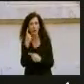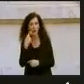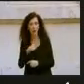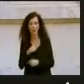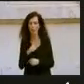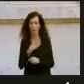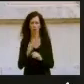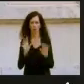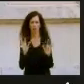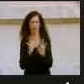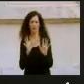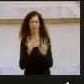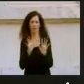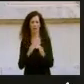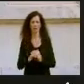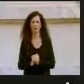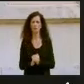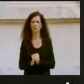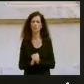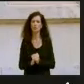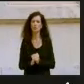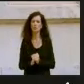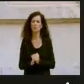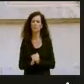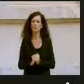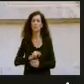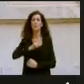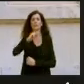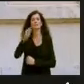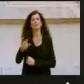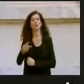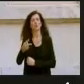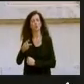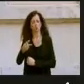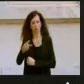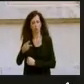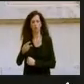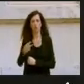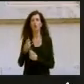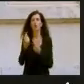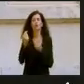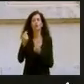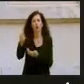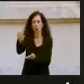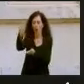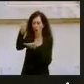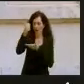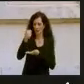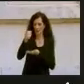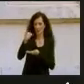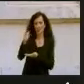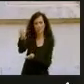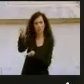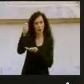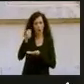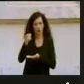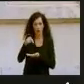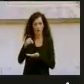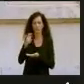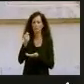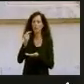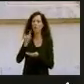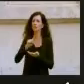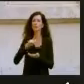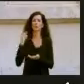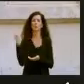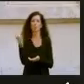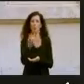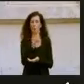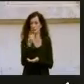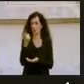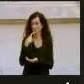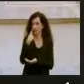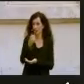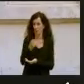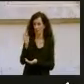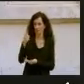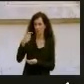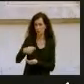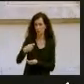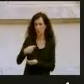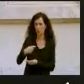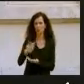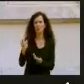cosa i soldi che avremmo che saranno soldi di tutti come ha detto lei lei pensa di investire di più